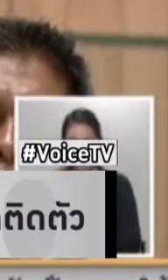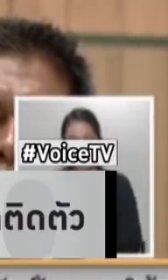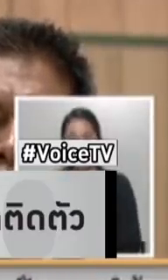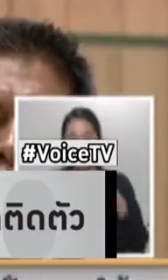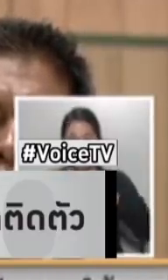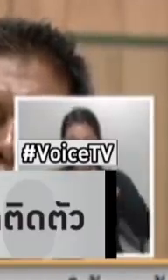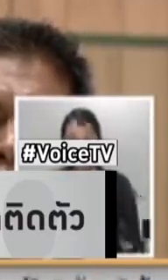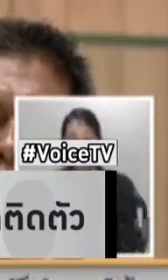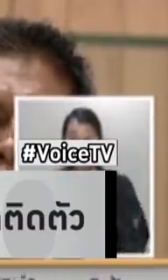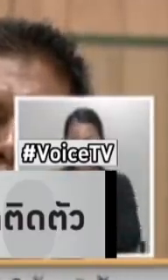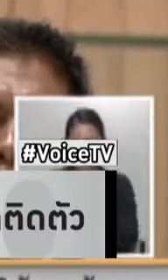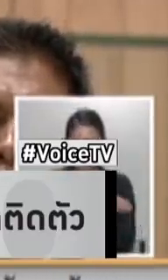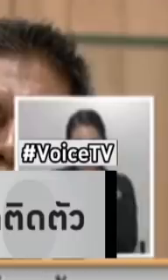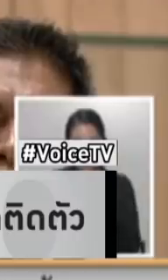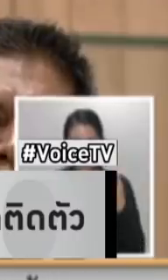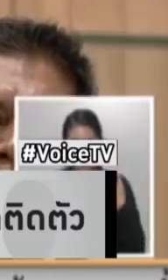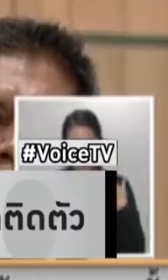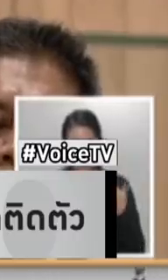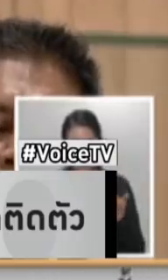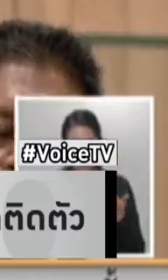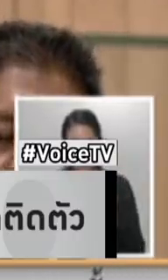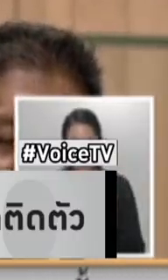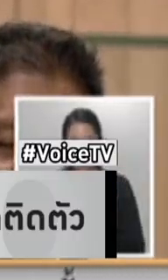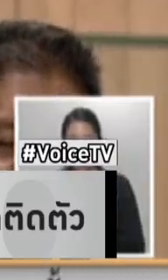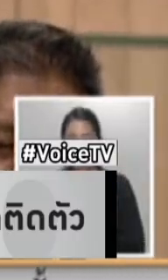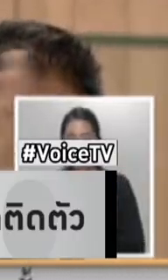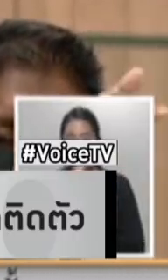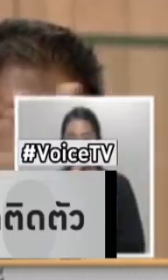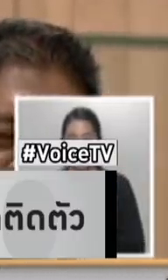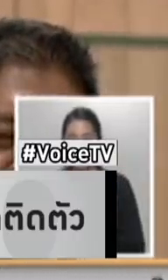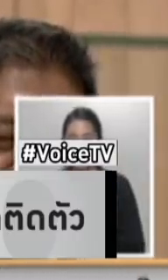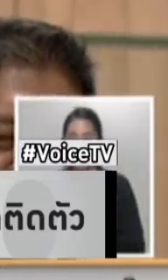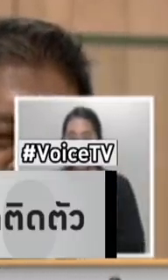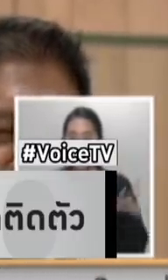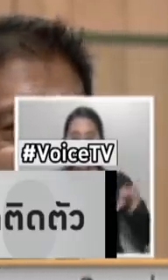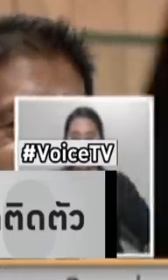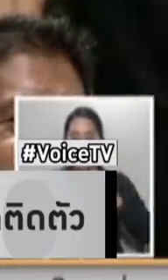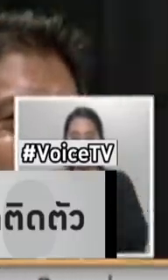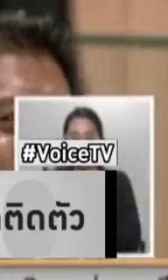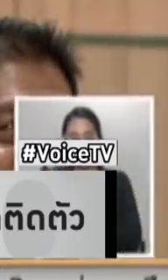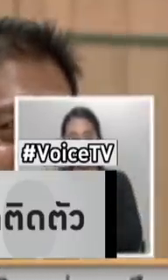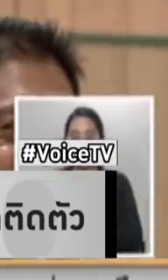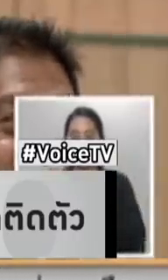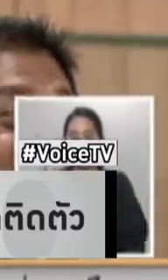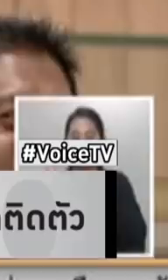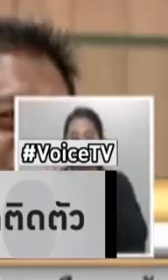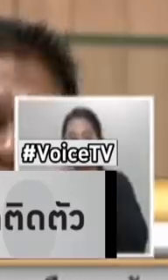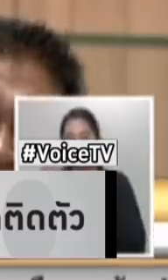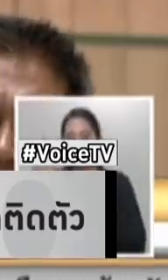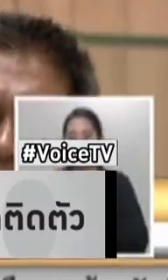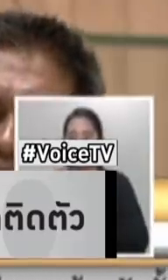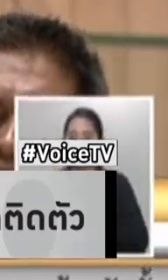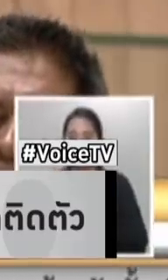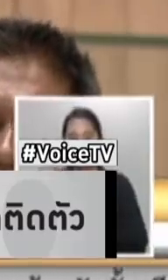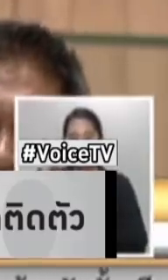จสอบหรือเปล่าไม่อย่างนั้นตายหาครับเอาเอกสารที่ไหนมาก็ไม่รู้มาพูดกันบอกศาลนู้นศ